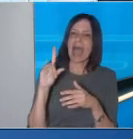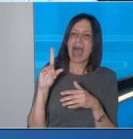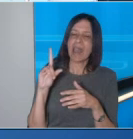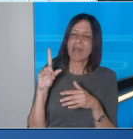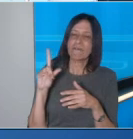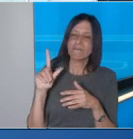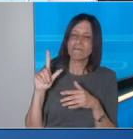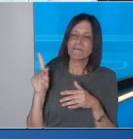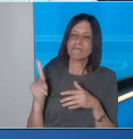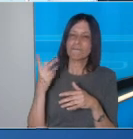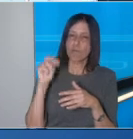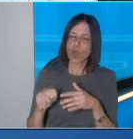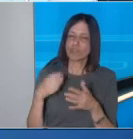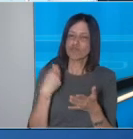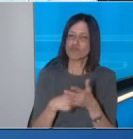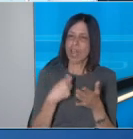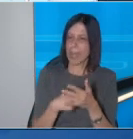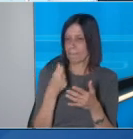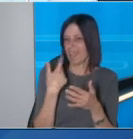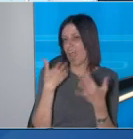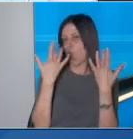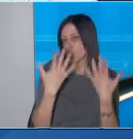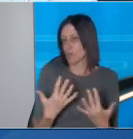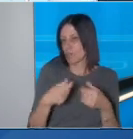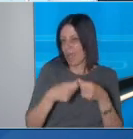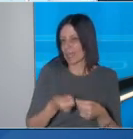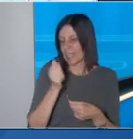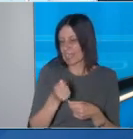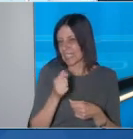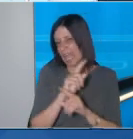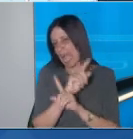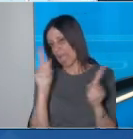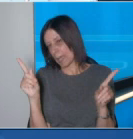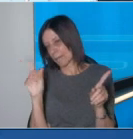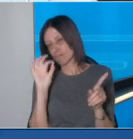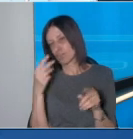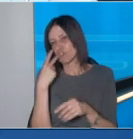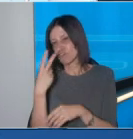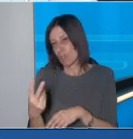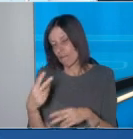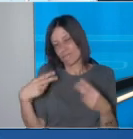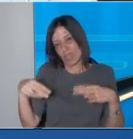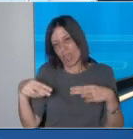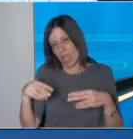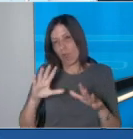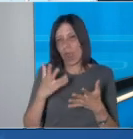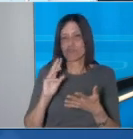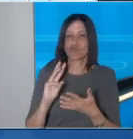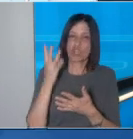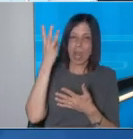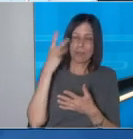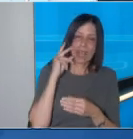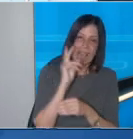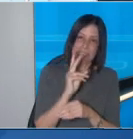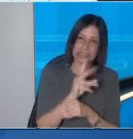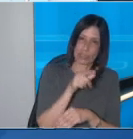את המחיר שאולי על חשבון חברי כנסת אחרים, כדי שיראו ויראו, אולי שירלי פינטו לדוגמה, להזיר